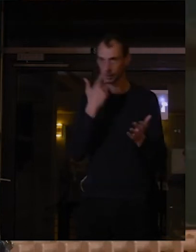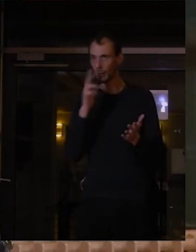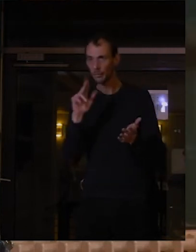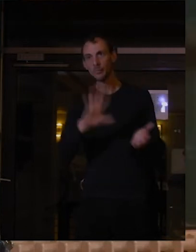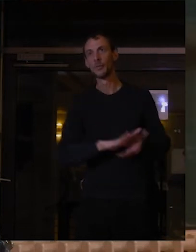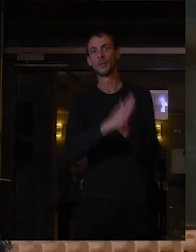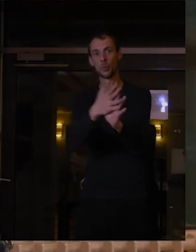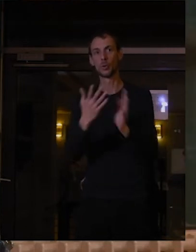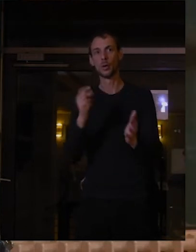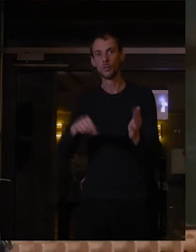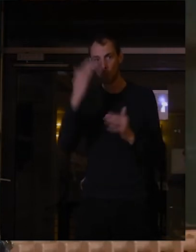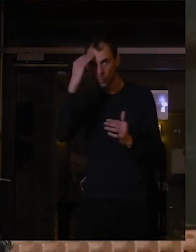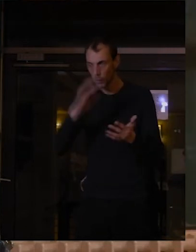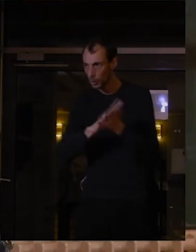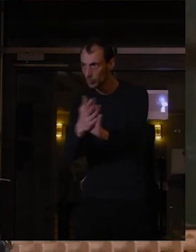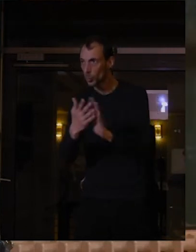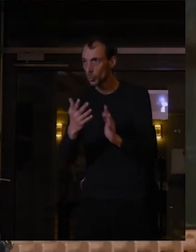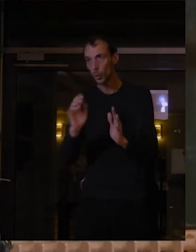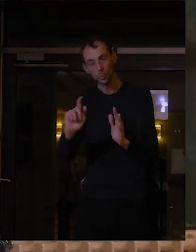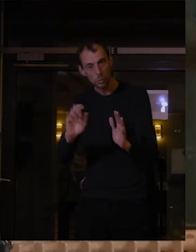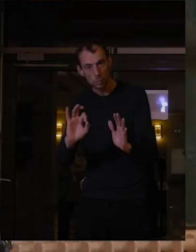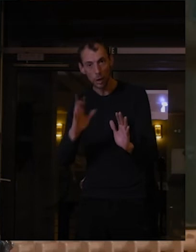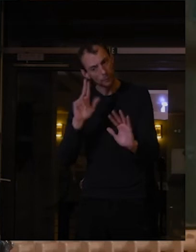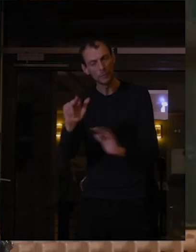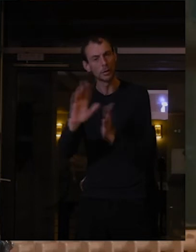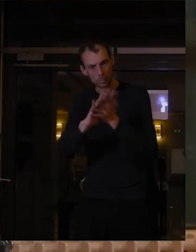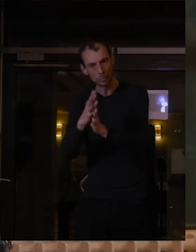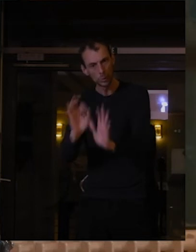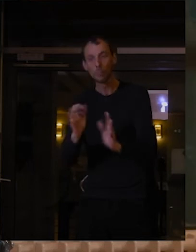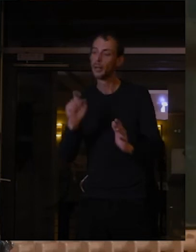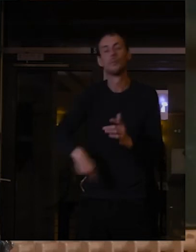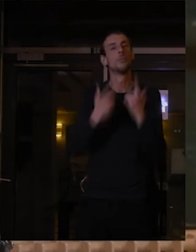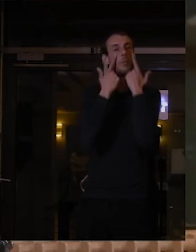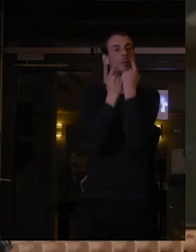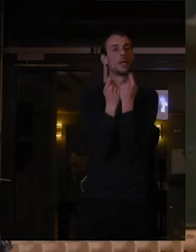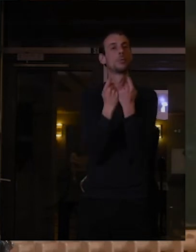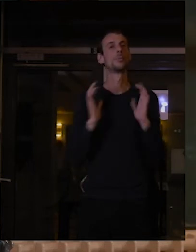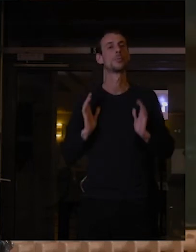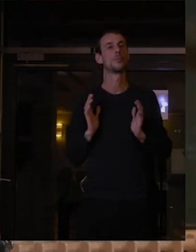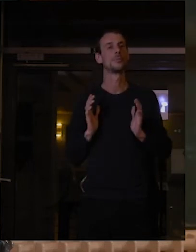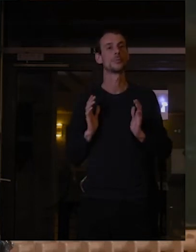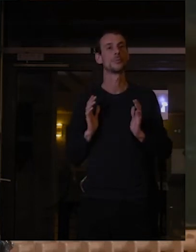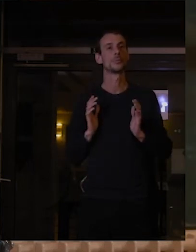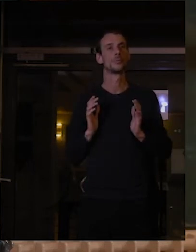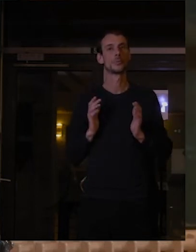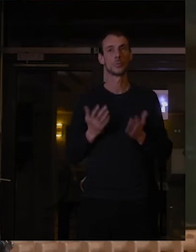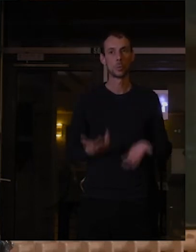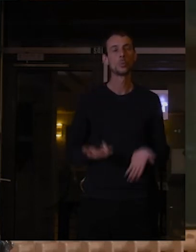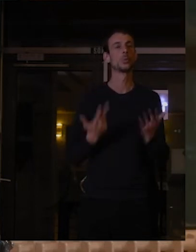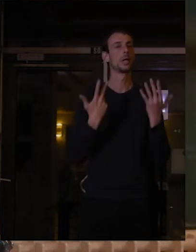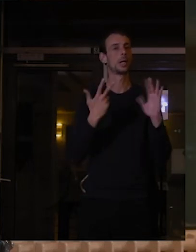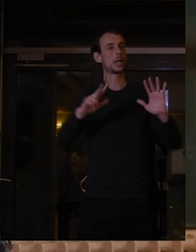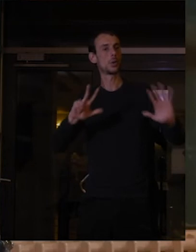doivent changer, mais il faut faire attention. Aujourd'hui, effectivement, c'est le 8 mars, la journée